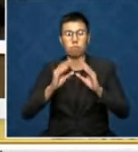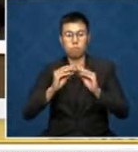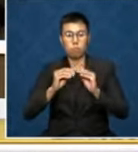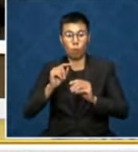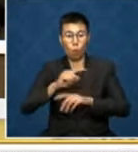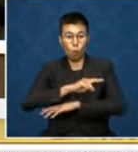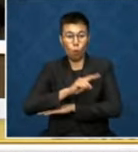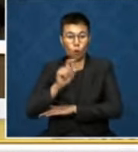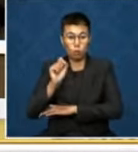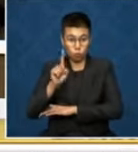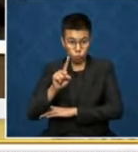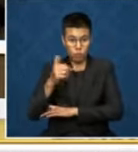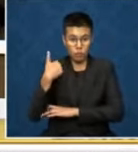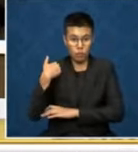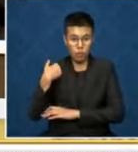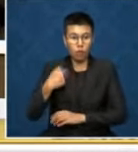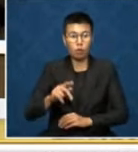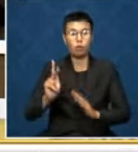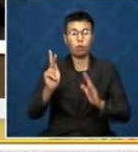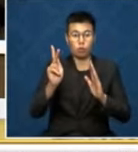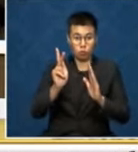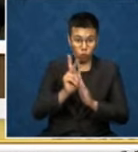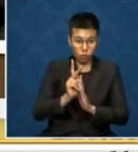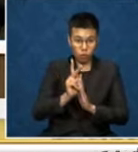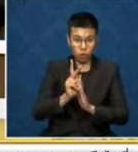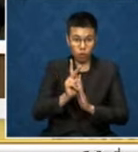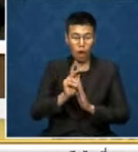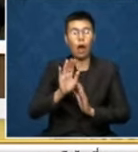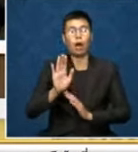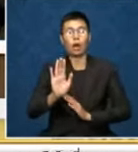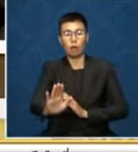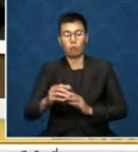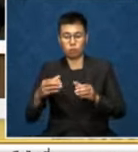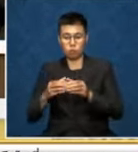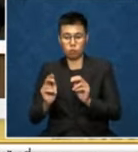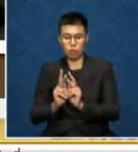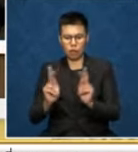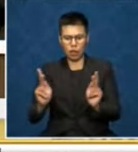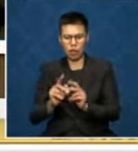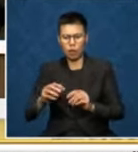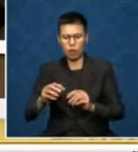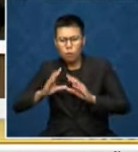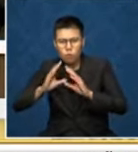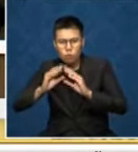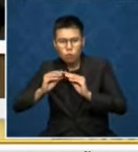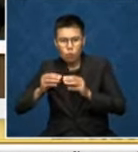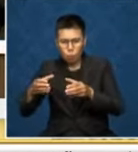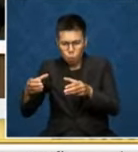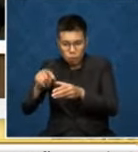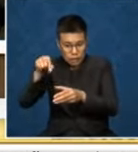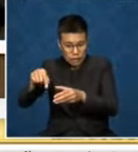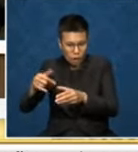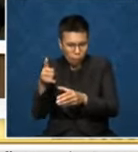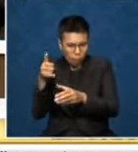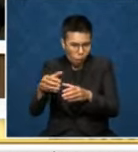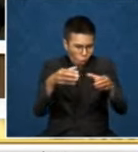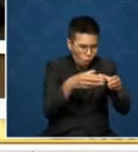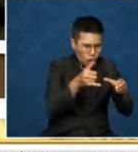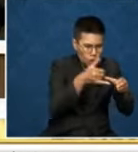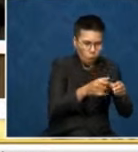หรือออกกฎออกระเบียบมาว่าห้ามกรรมาธิการเนี่ยประชุมซ้ำซ้อนในหลายๆคณะในเวลาเดียว